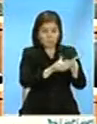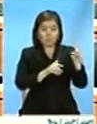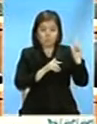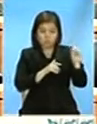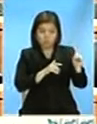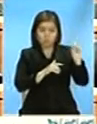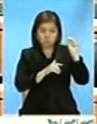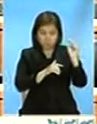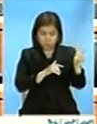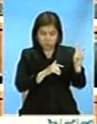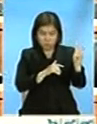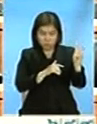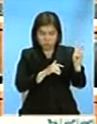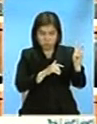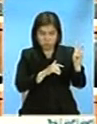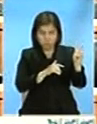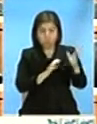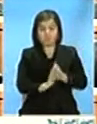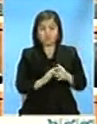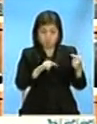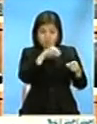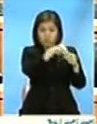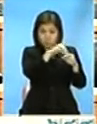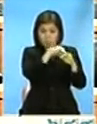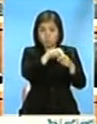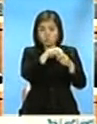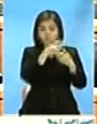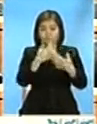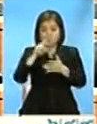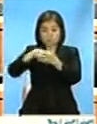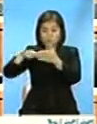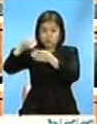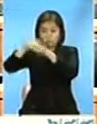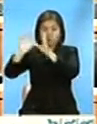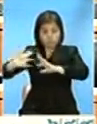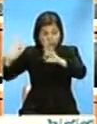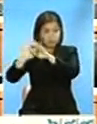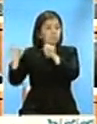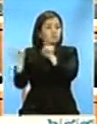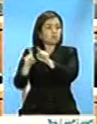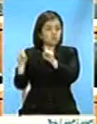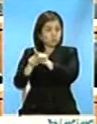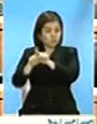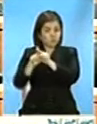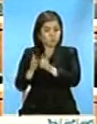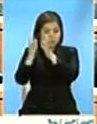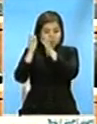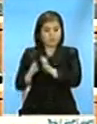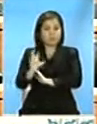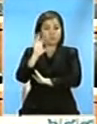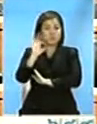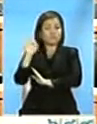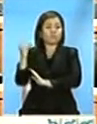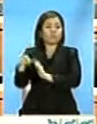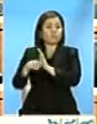ครับผมไม่ตัดสิทธิ์ของสวสรรหาครับและผมคิดว่าสวเลือกตั้งก็เป็นเรื่องที่จำเป็นผมมี99คนเพราะอะ